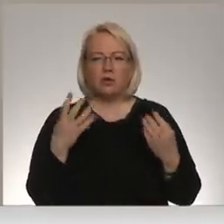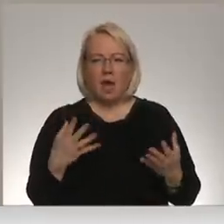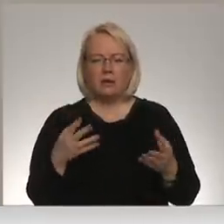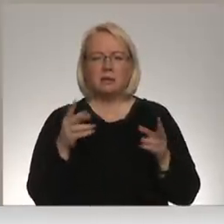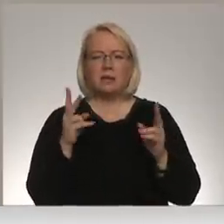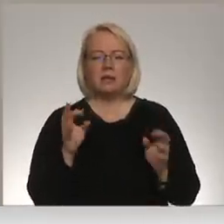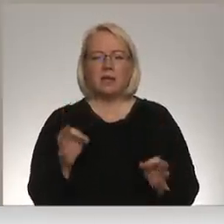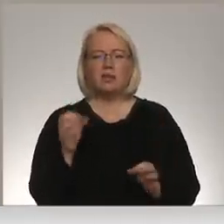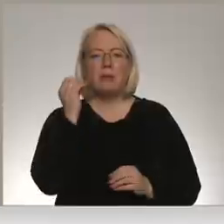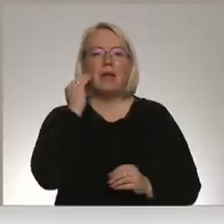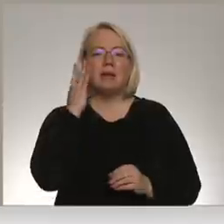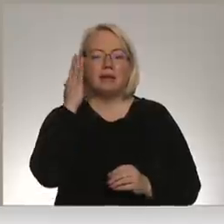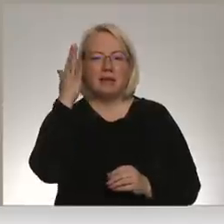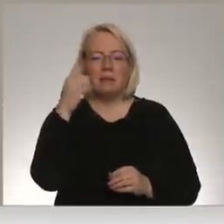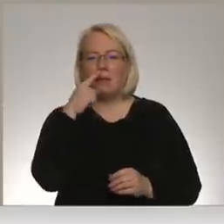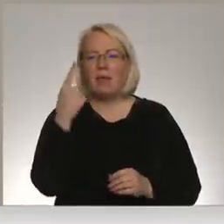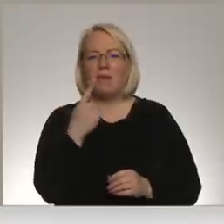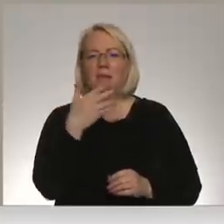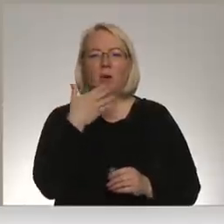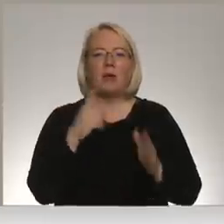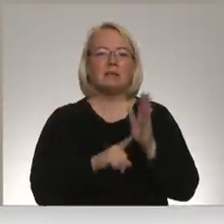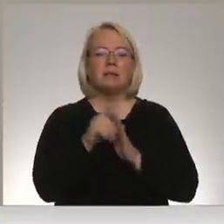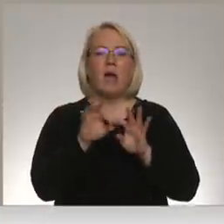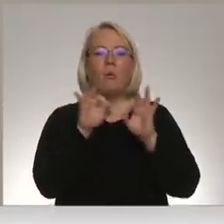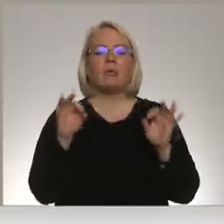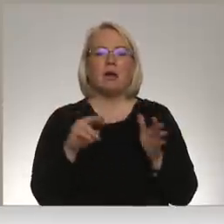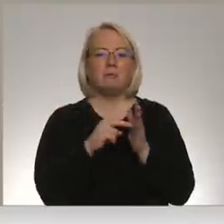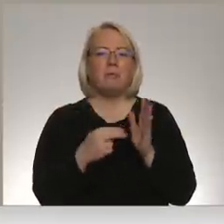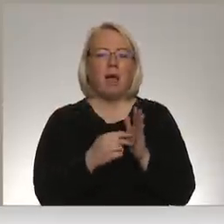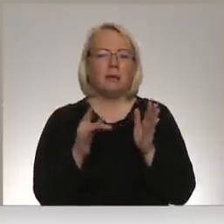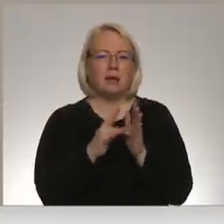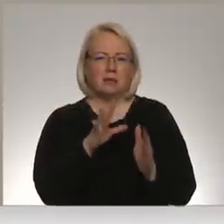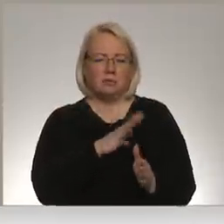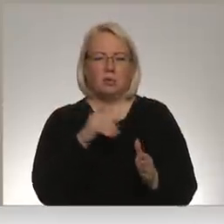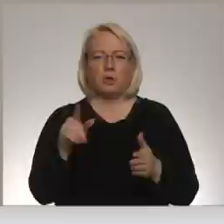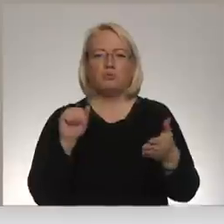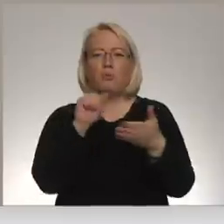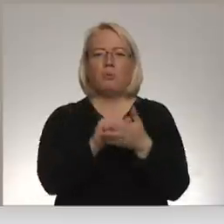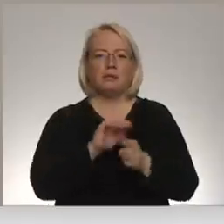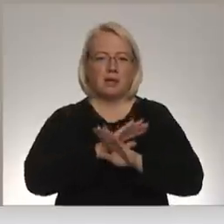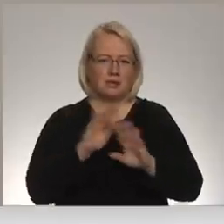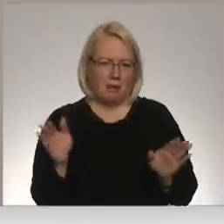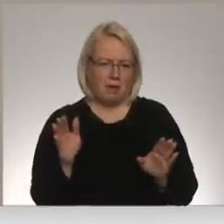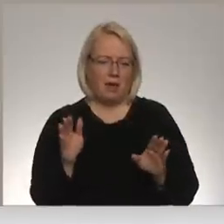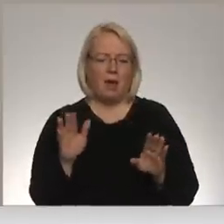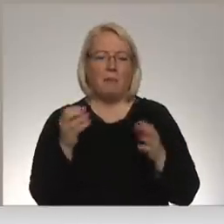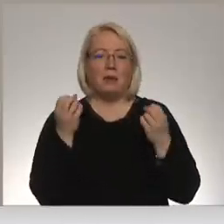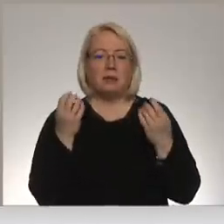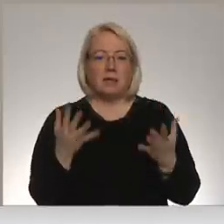tā iecerētā, lai gan viens jau nav redzējis, kāds bija sākotnējais plāns, tāds jau nekur nav ticis publicēts, bet